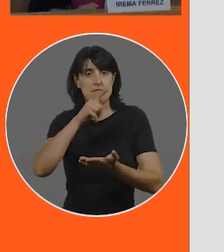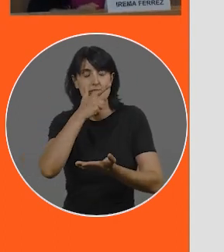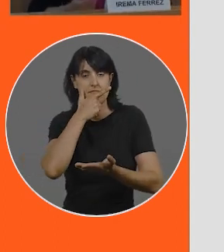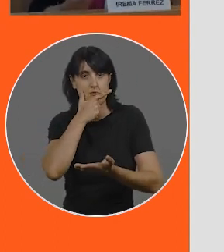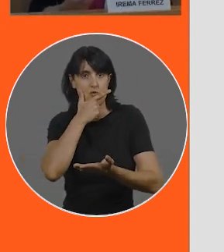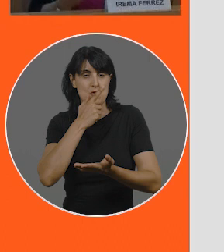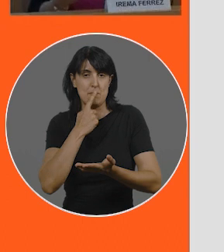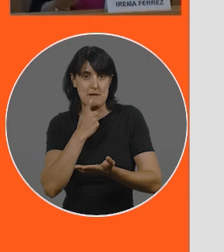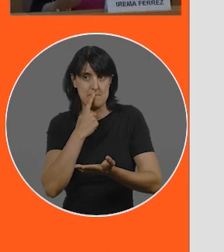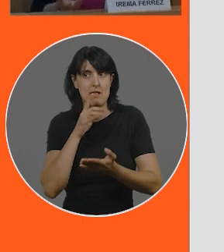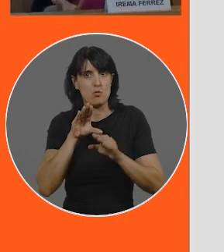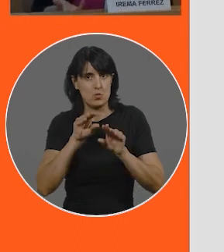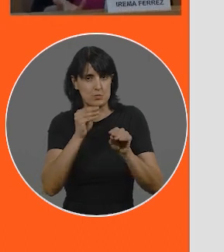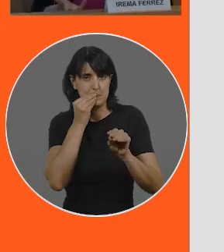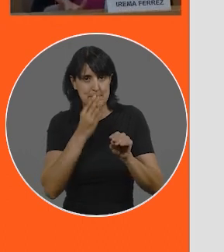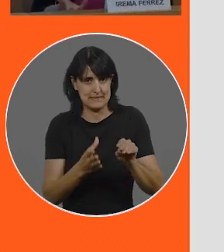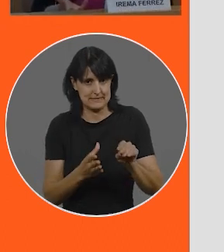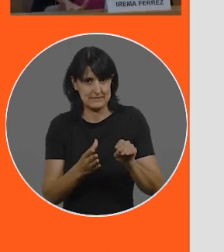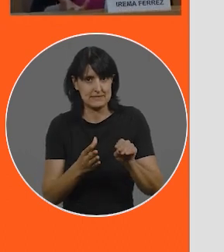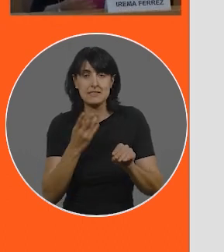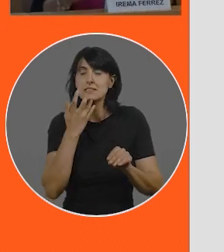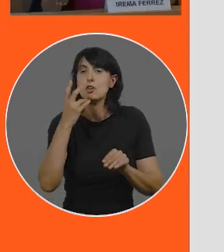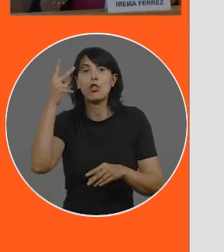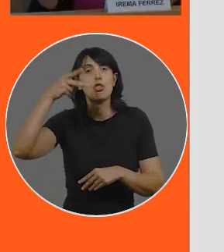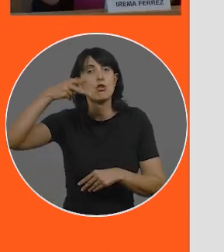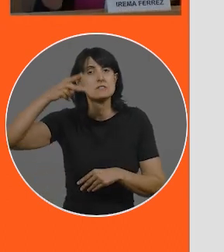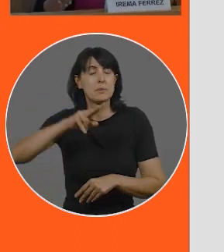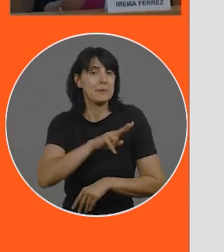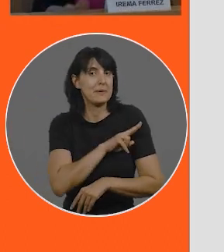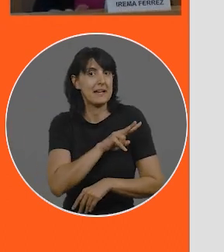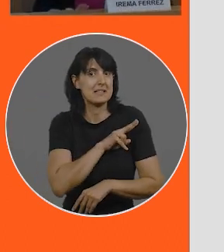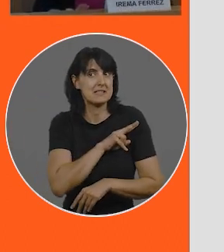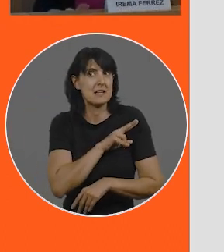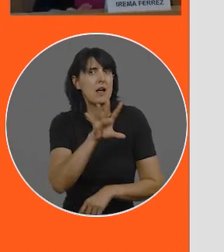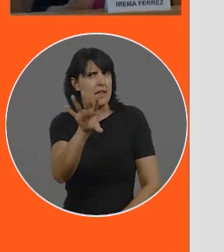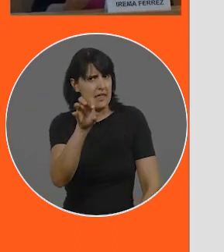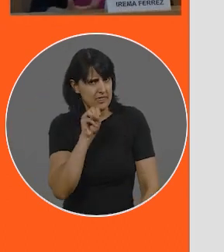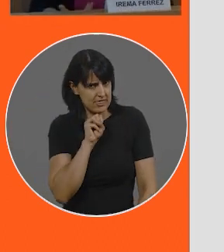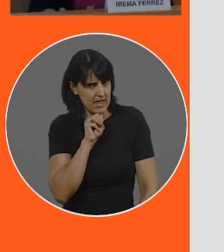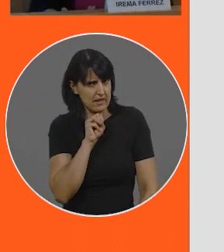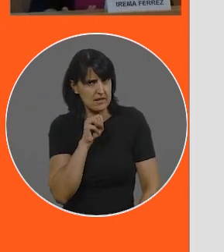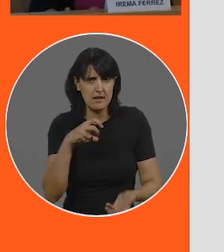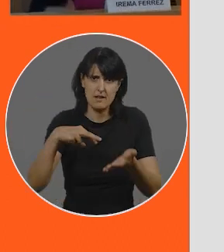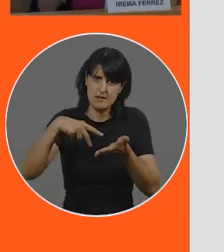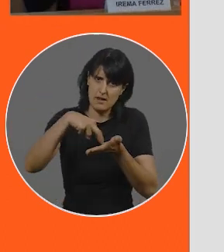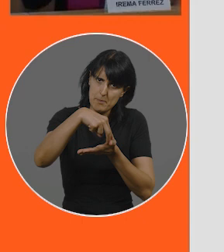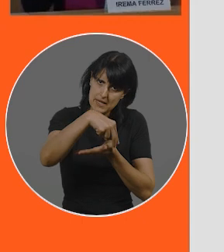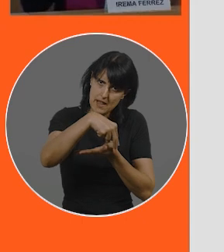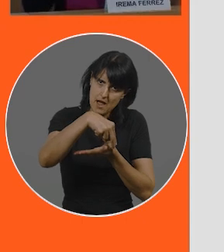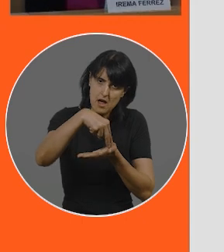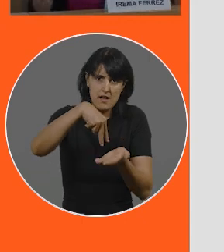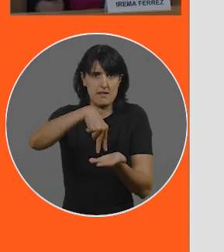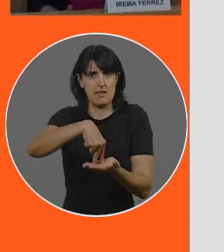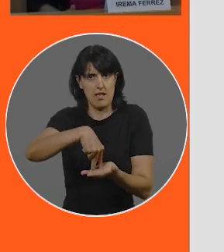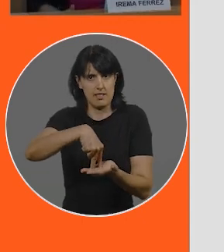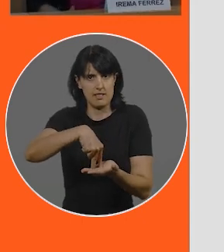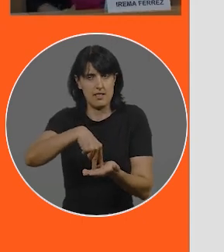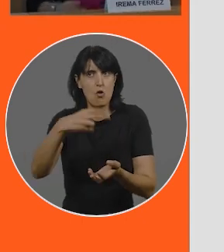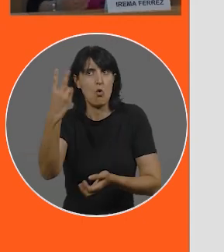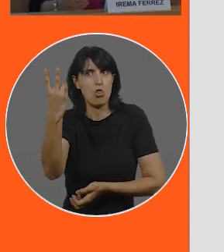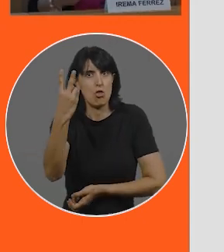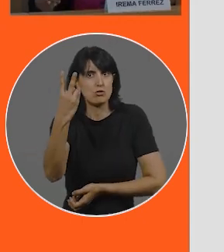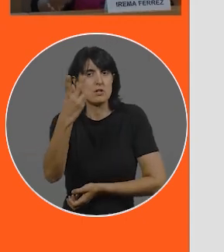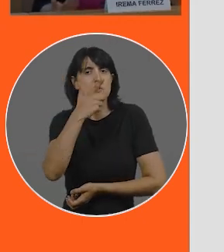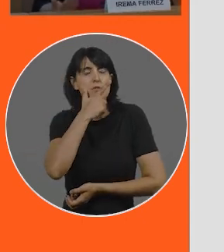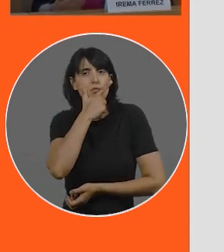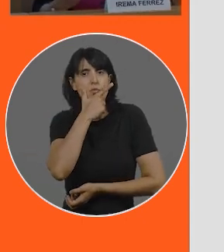en vermell. En aquest cas, l'ús del color està ben utilitzat. Per què? Perquè si els dos fossin verds, ho entendries. Un està caminant i l'altre està quiet.